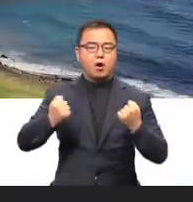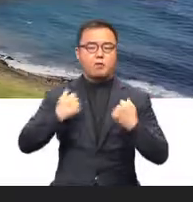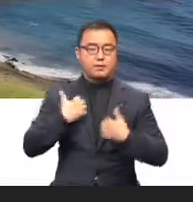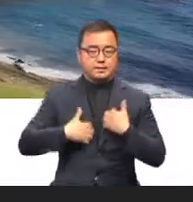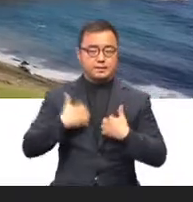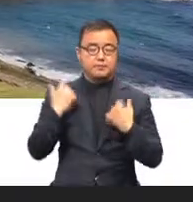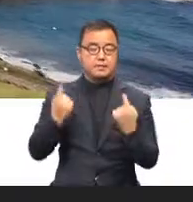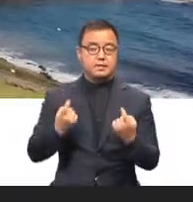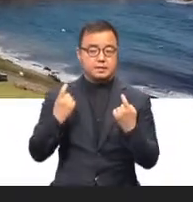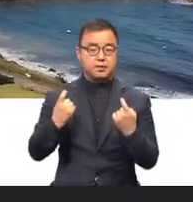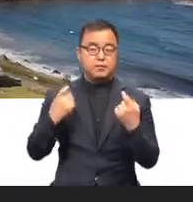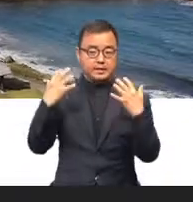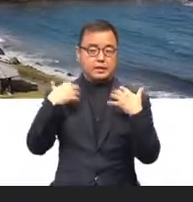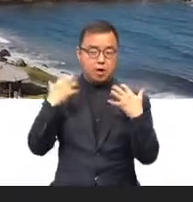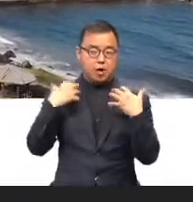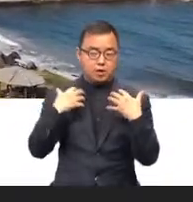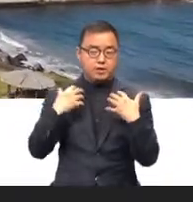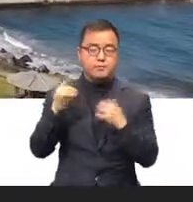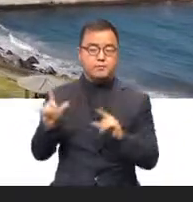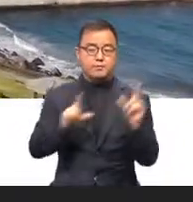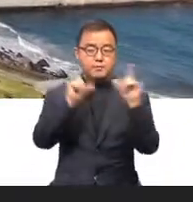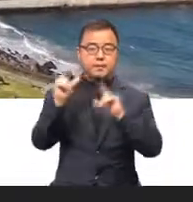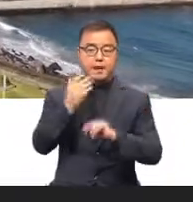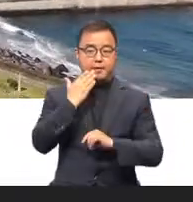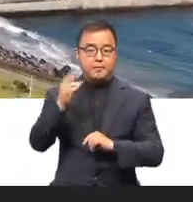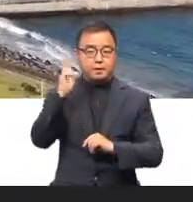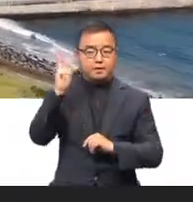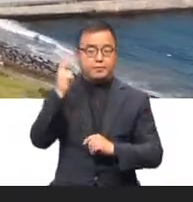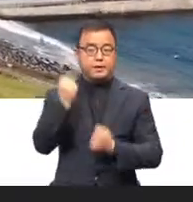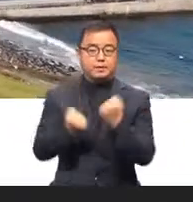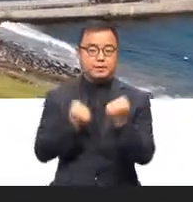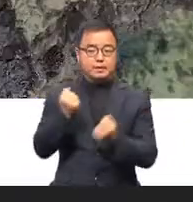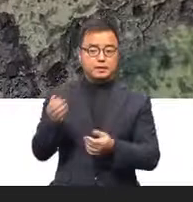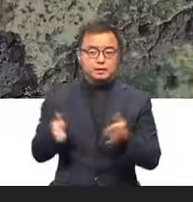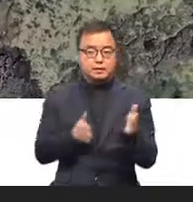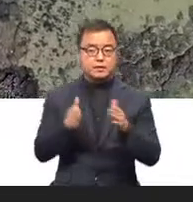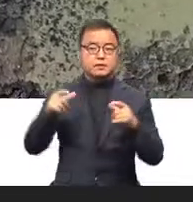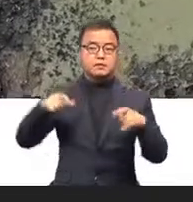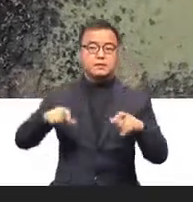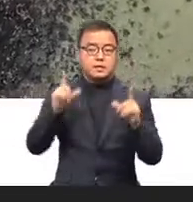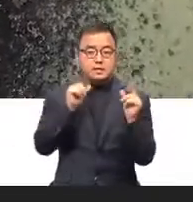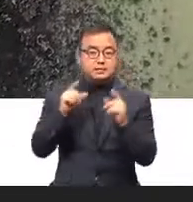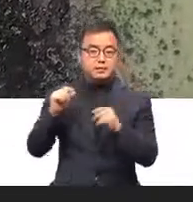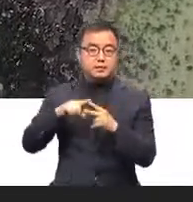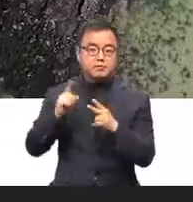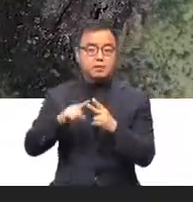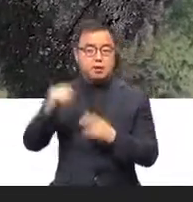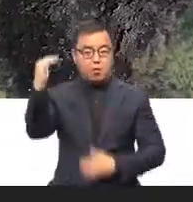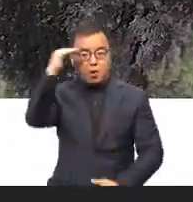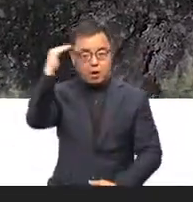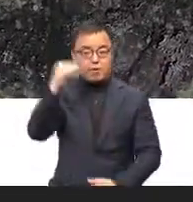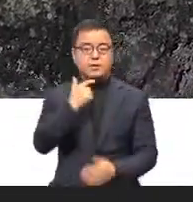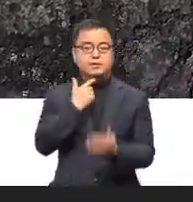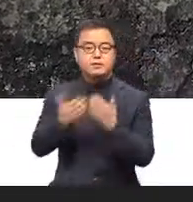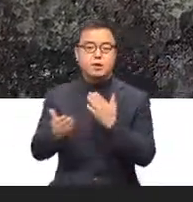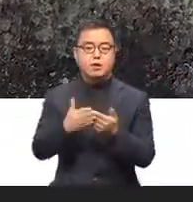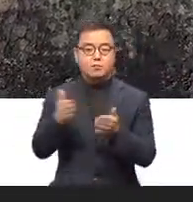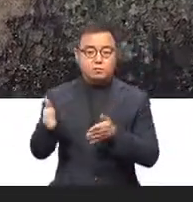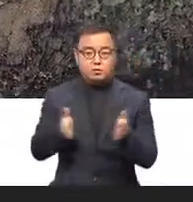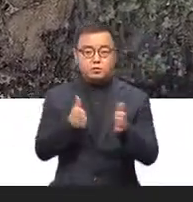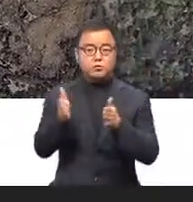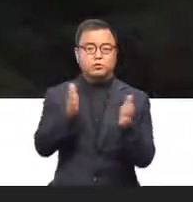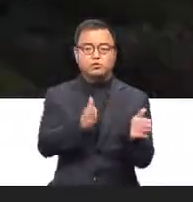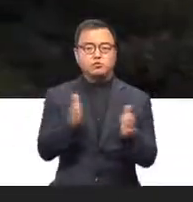여름을 날 수 있는 기회가 될 것 같고요 각 자전거 길에는 지역 토속음식 이라든가 관광 체험 코스도 마련되어 있기 때문에